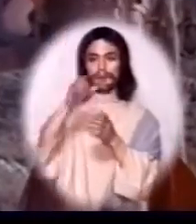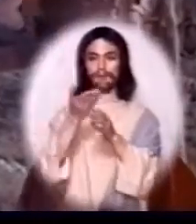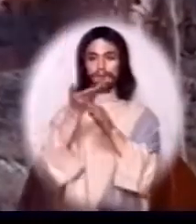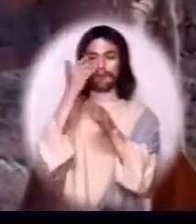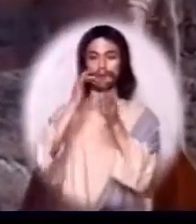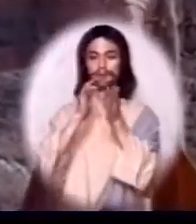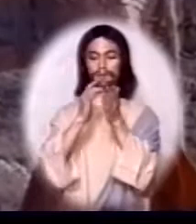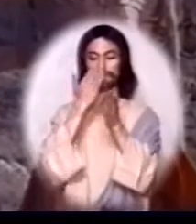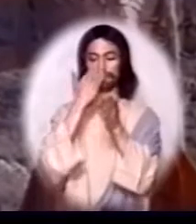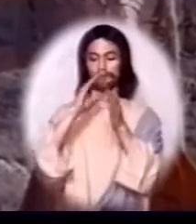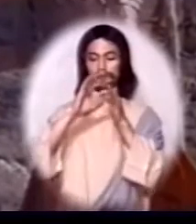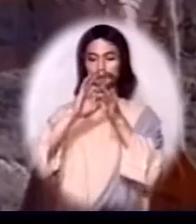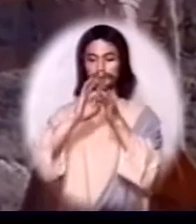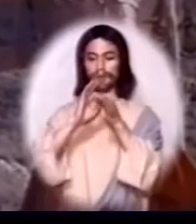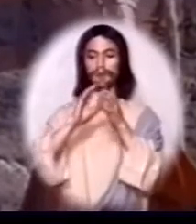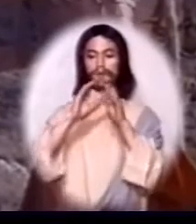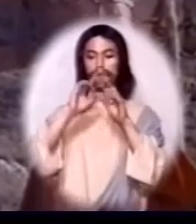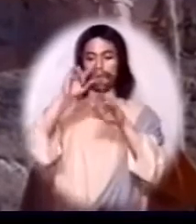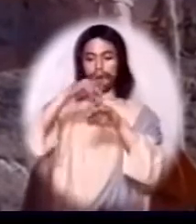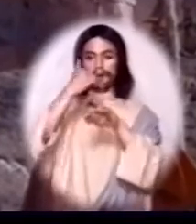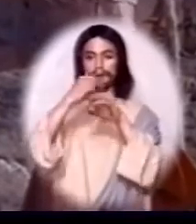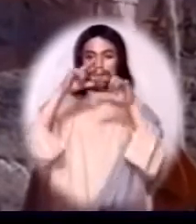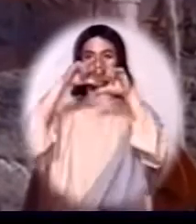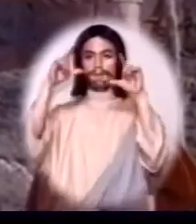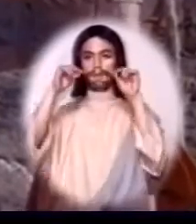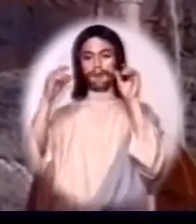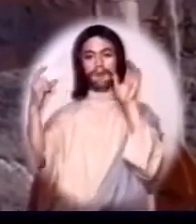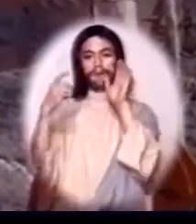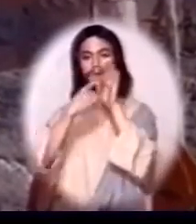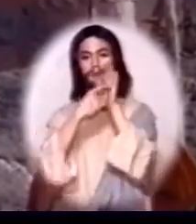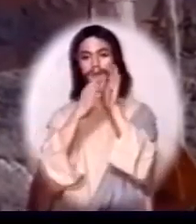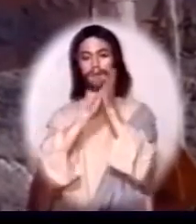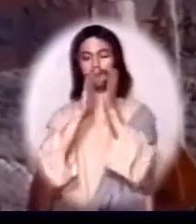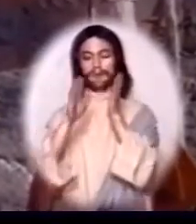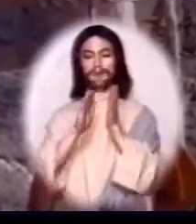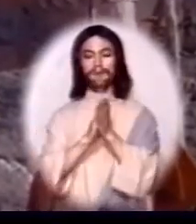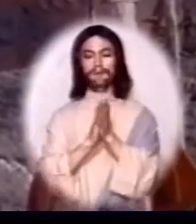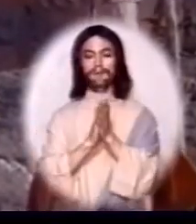십자가 위에는 유대인의 왕이라는 패가 꽂혔습니다.